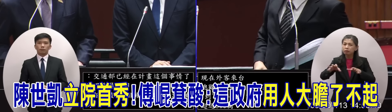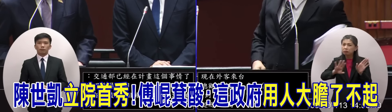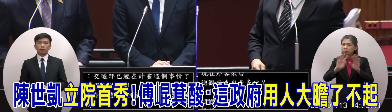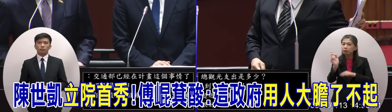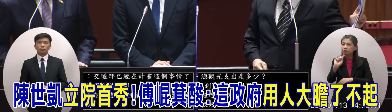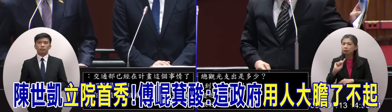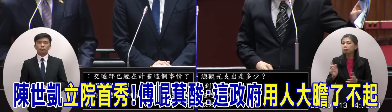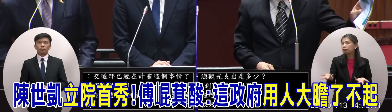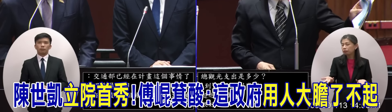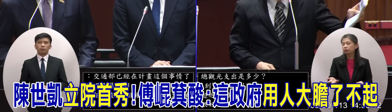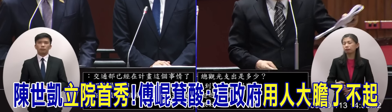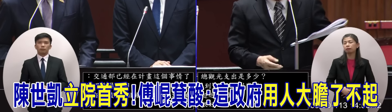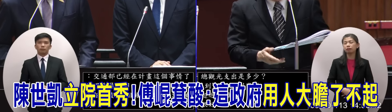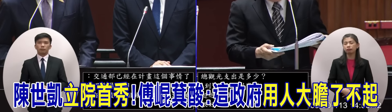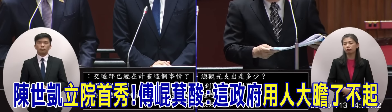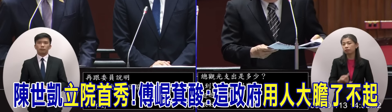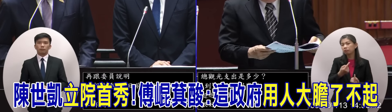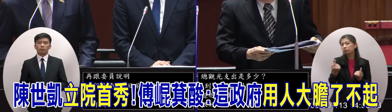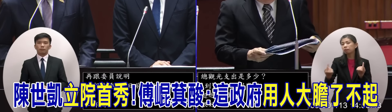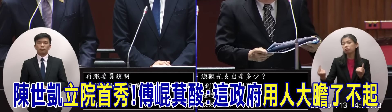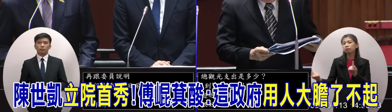样？看一下，啊，